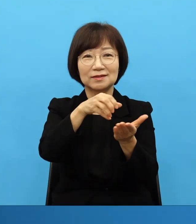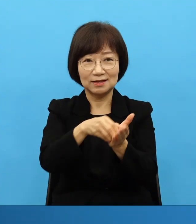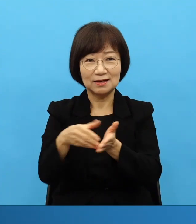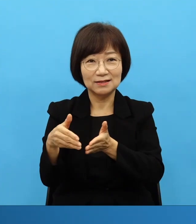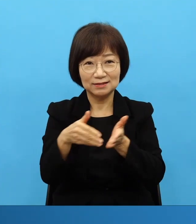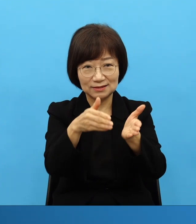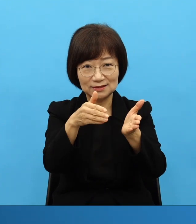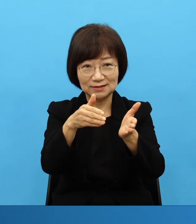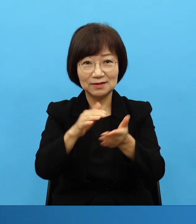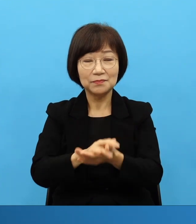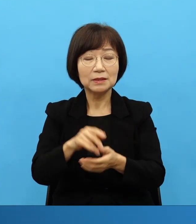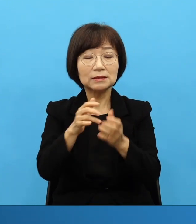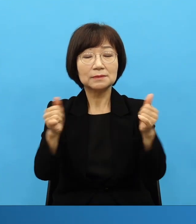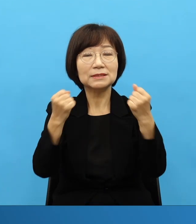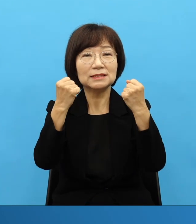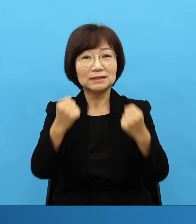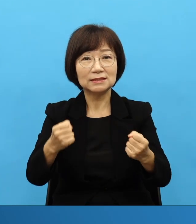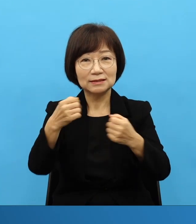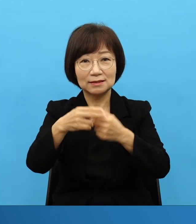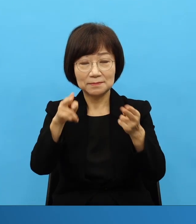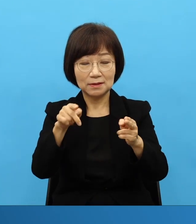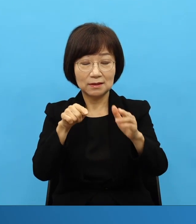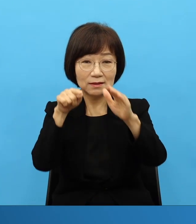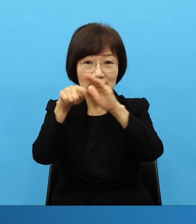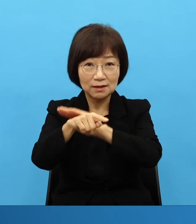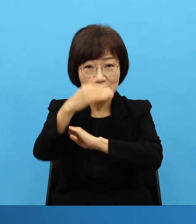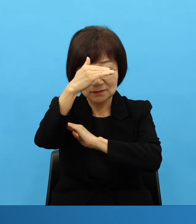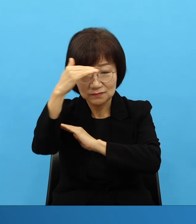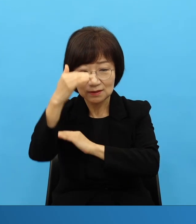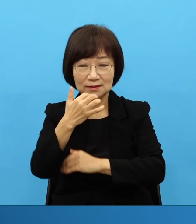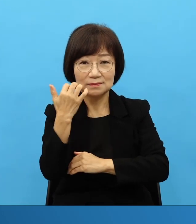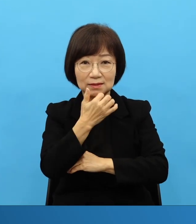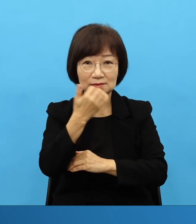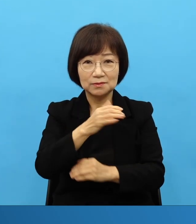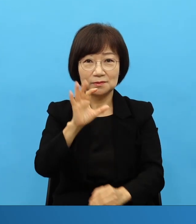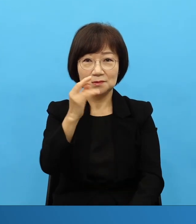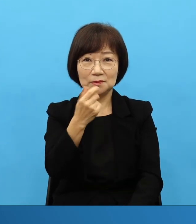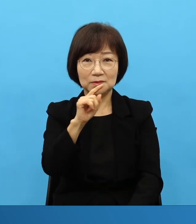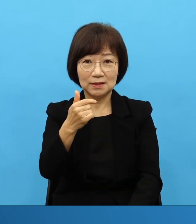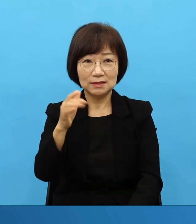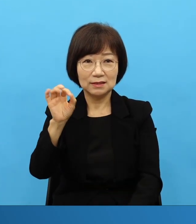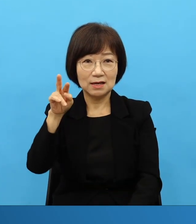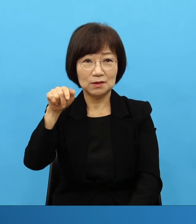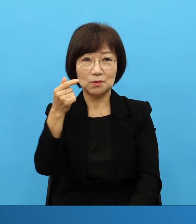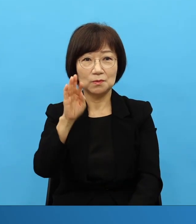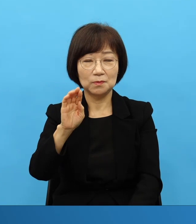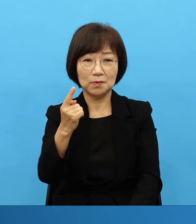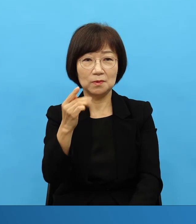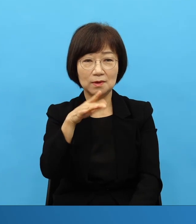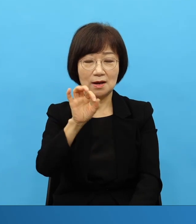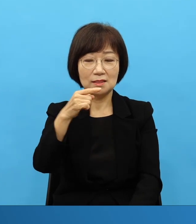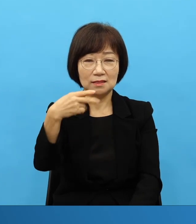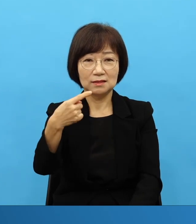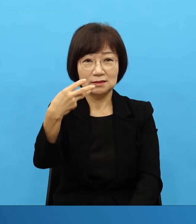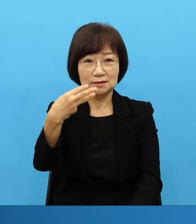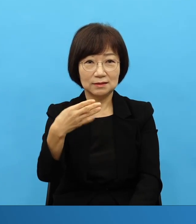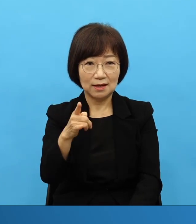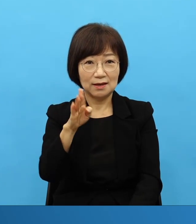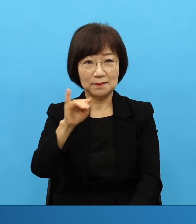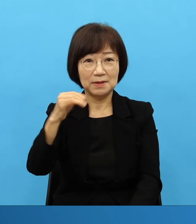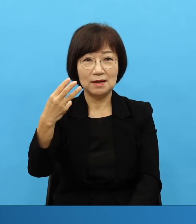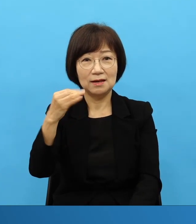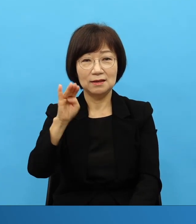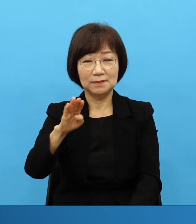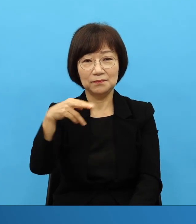길이라. 들어가 그들이 유하는 다락방으로 올라가니 베드로, 요한, 야고보, 안드레와 빌립,